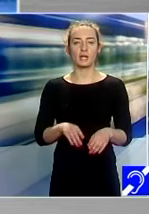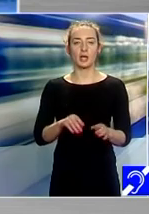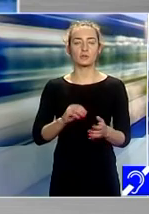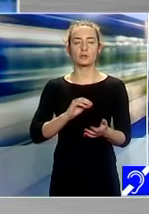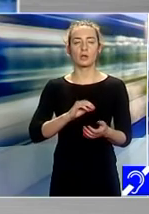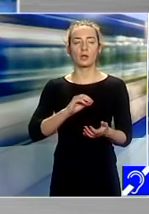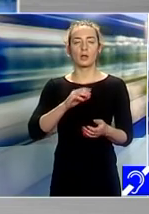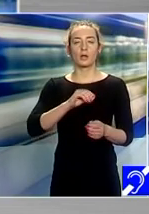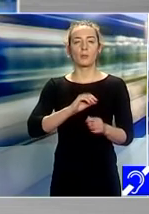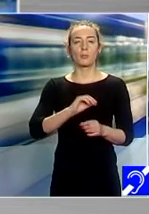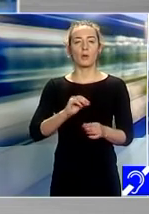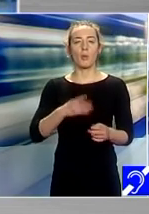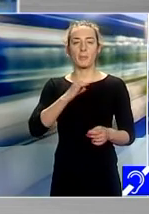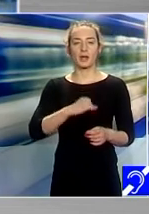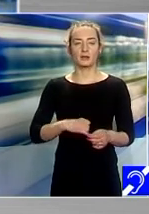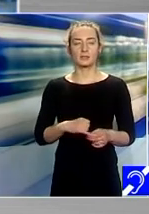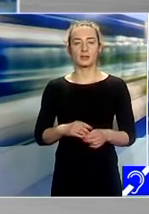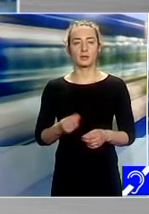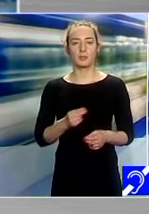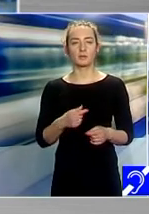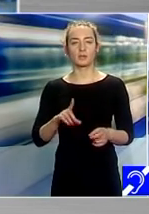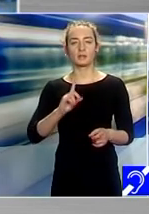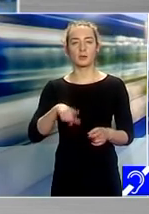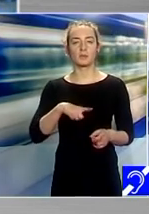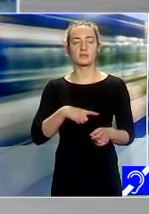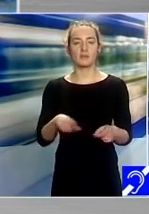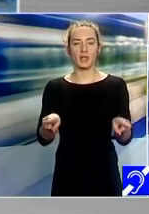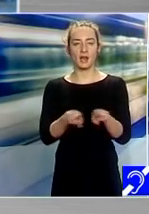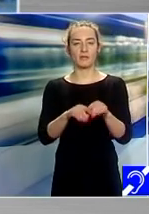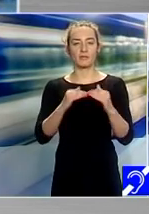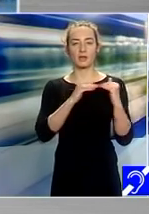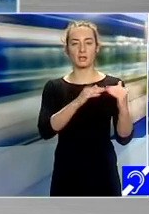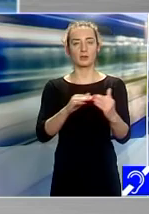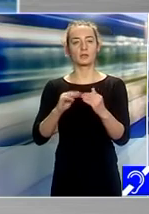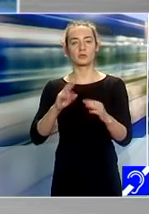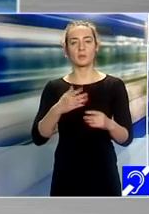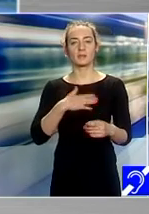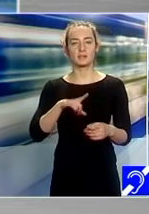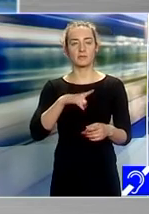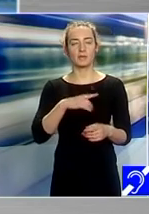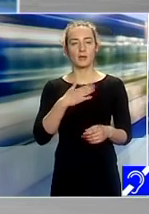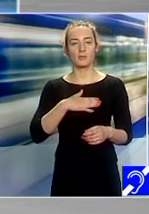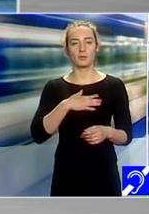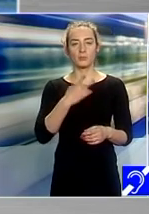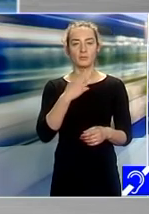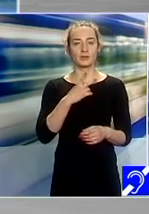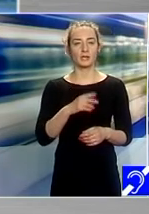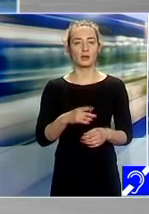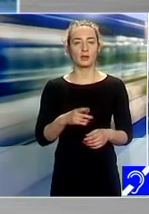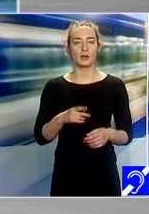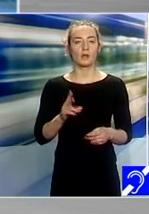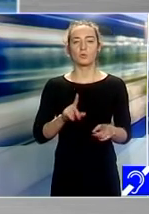că tu, practic, trebuie să obții la femeia aia un lucru simetric, un lucru care să fie plăcut la vedere, deci nu o reconstruiești numai ca să-i pui ceva să aibă în